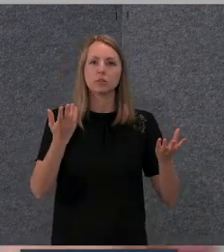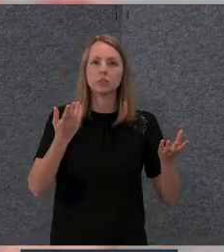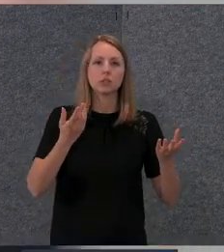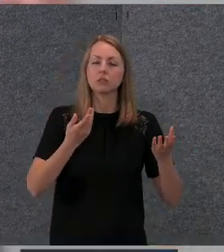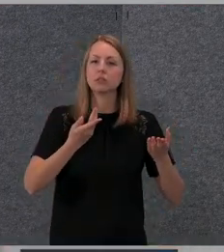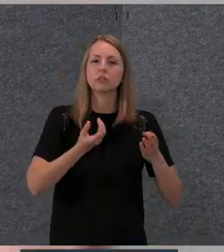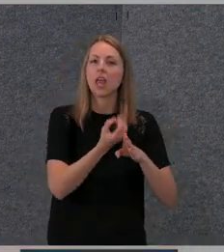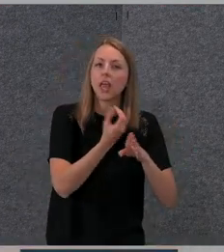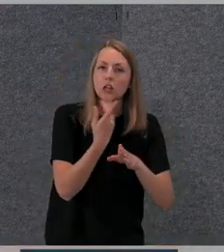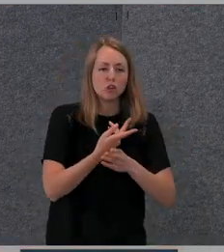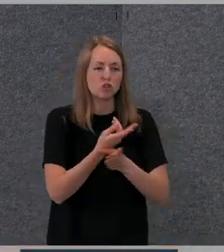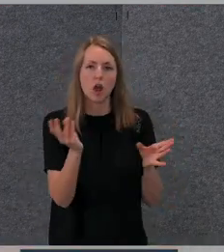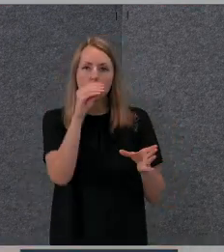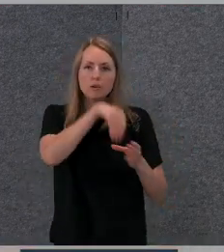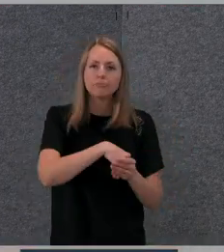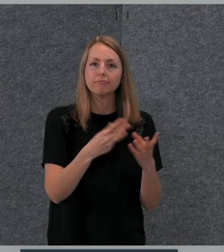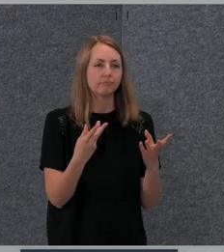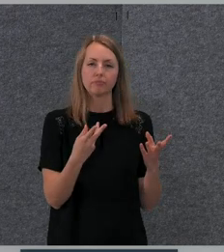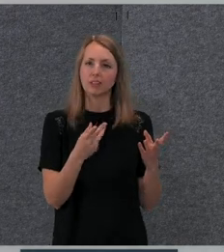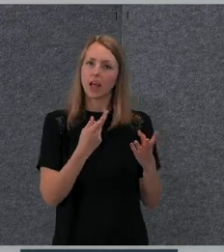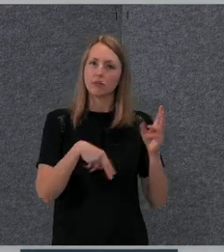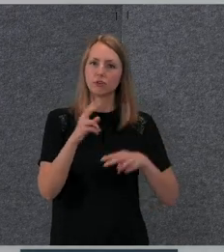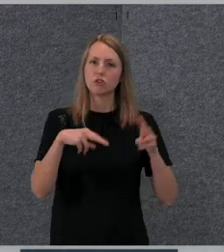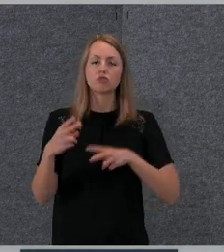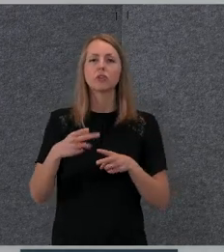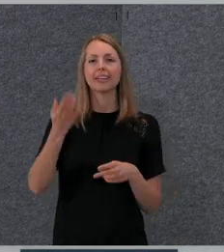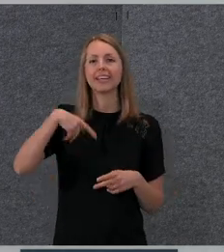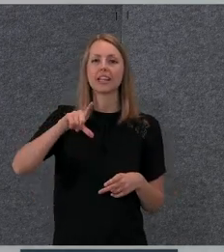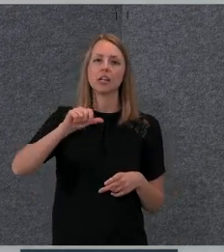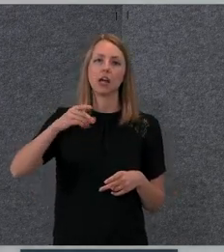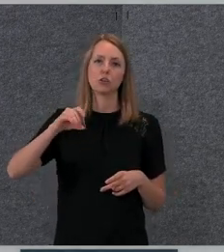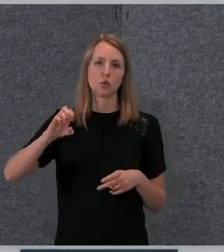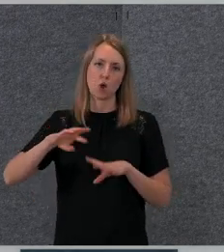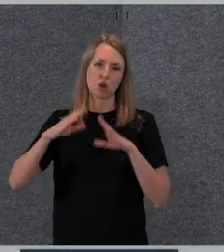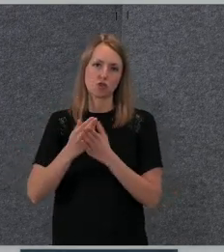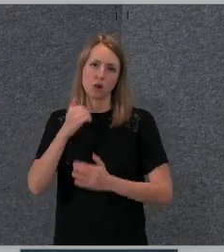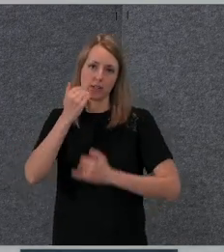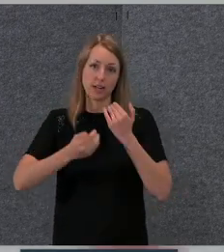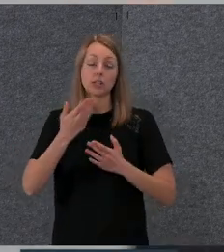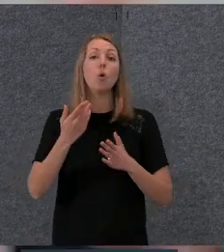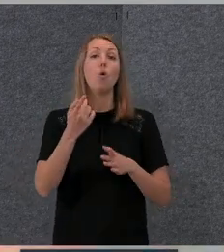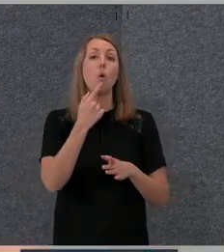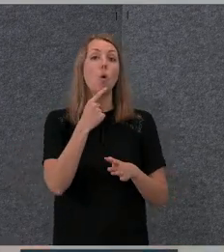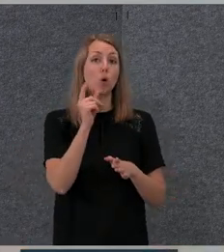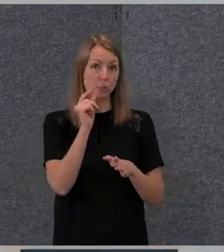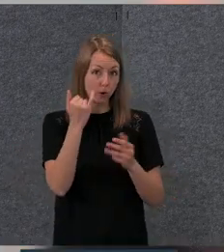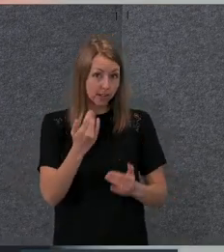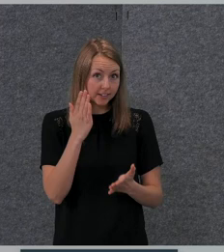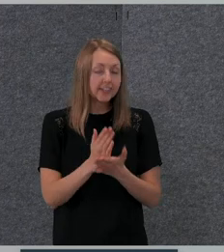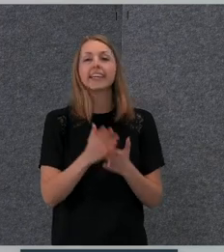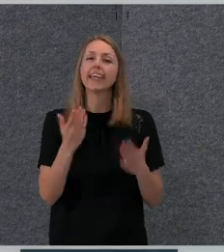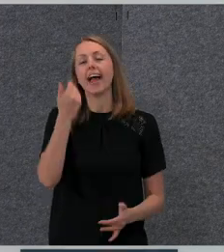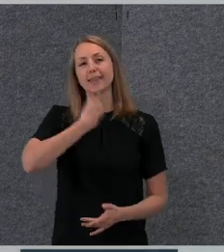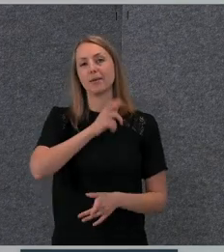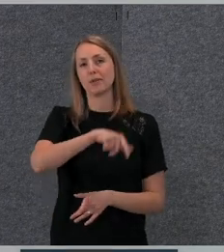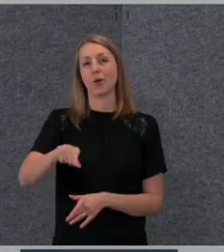multiethnisch meinetwegen, finde ich ein bisschen kritisch. Da hat gestern Lador alles zugesagt. Rot heißt, ich muss zum Ende kommen. Liebe